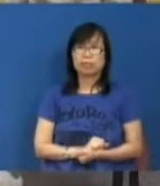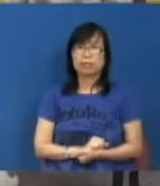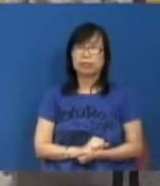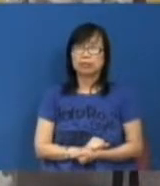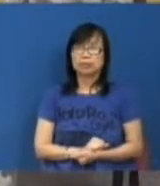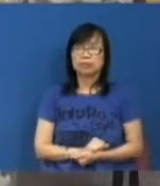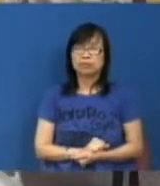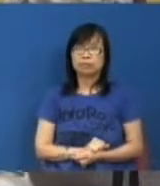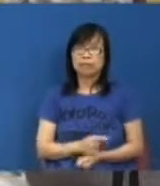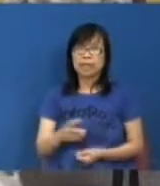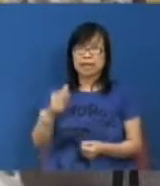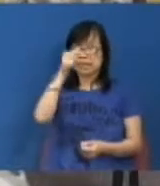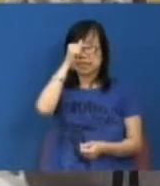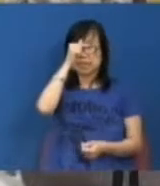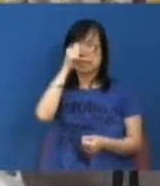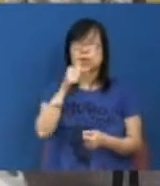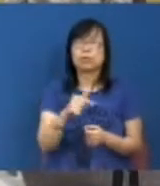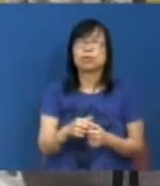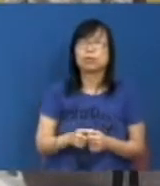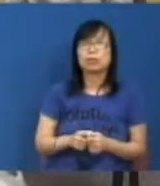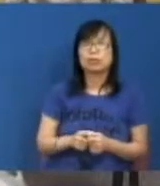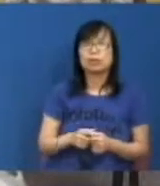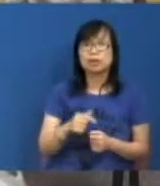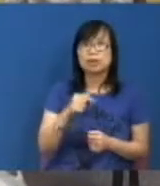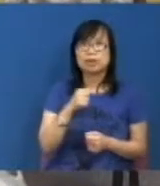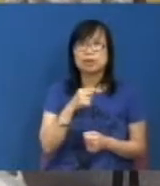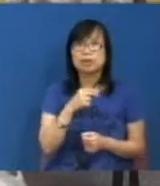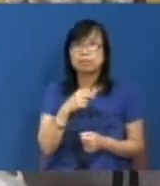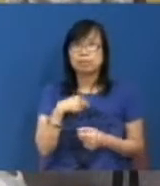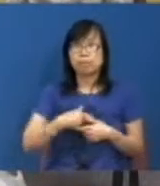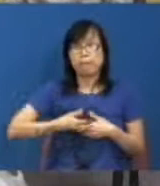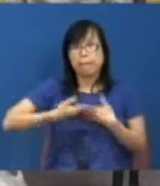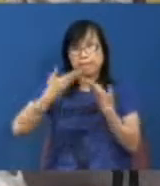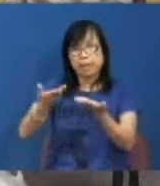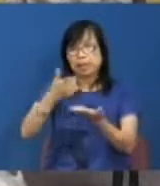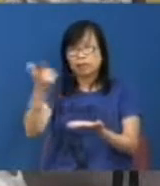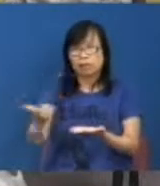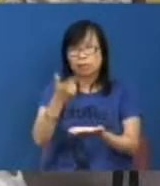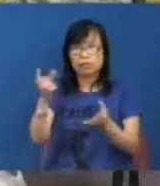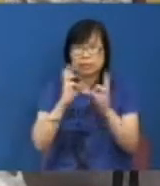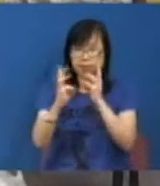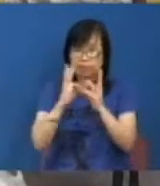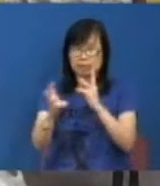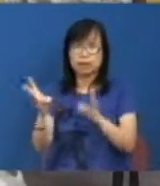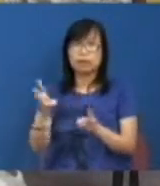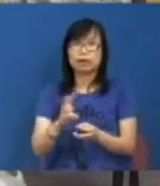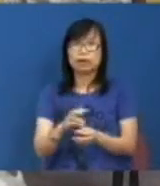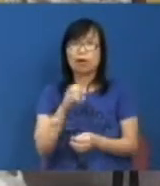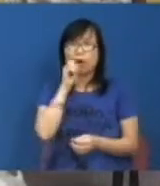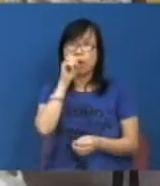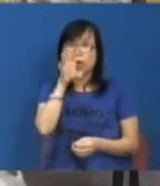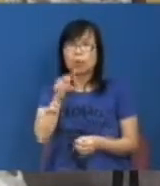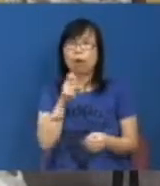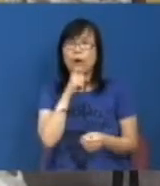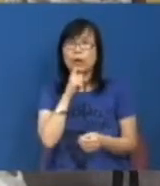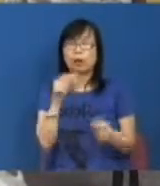實醫護人員那邊是真的需要你給多些資源，他一來他們本身即我自己有個朋